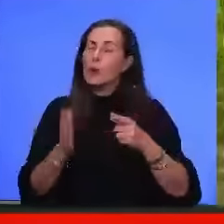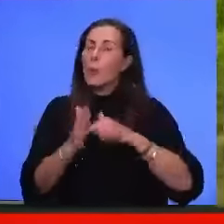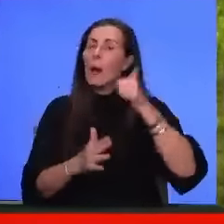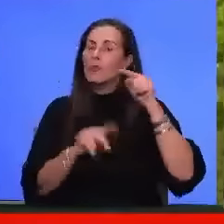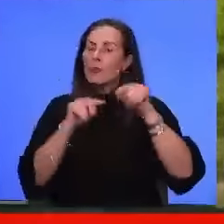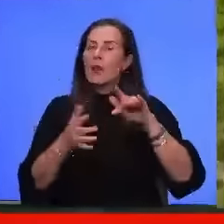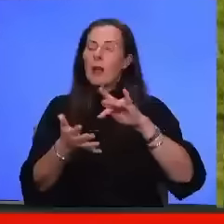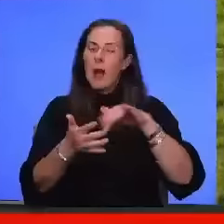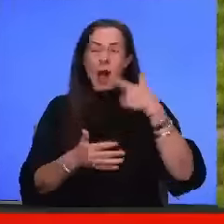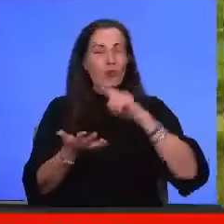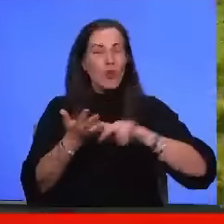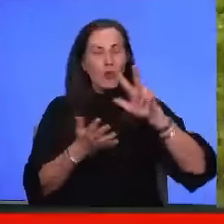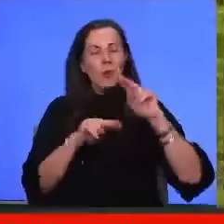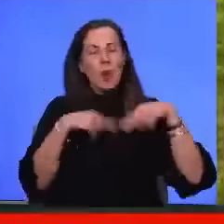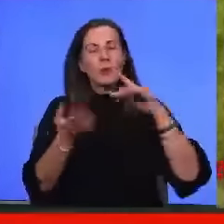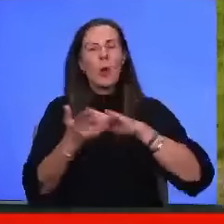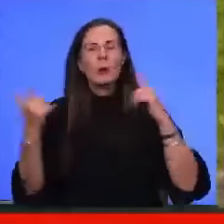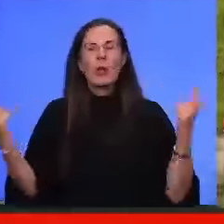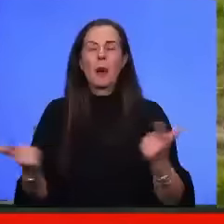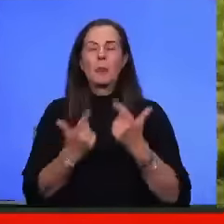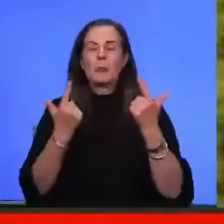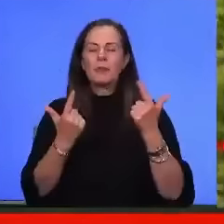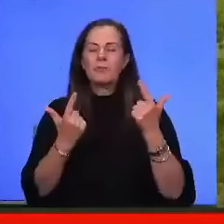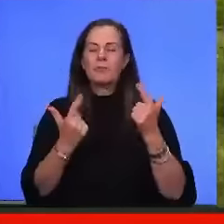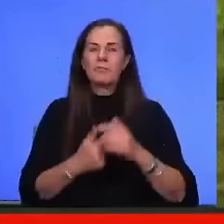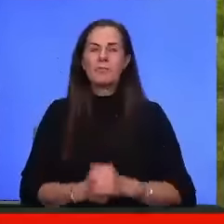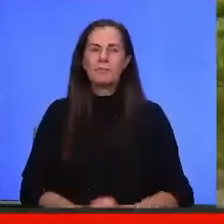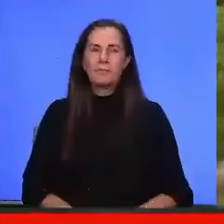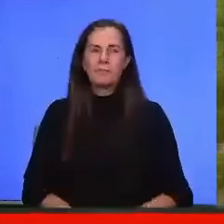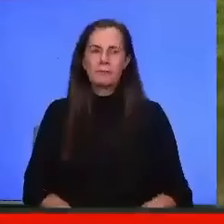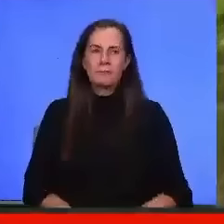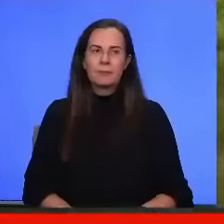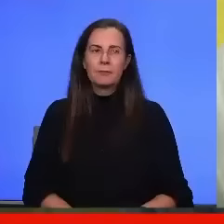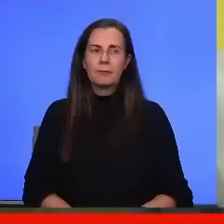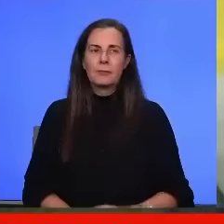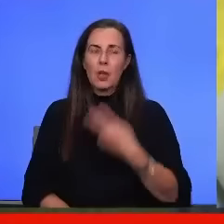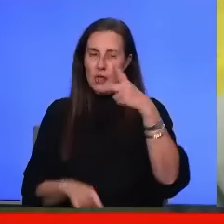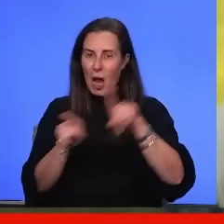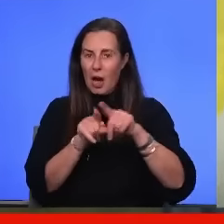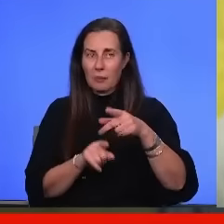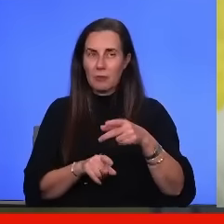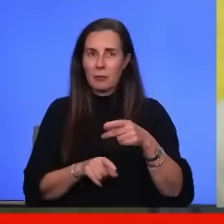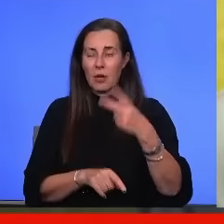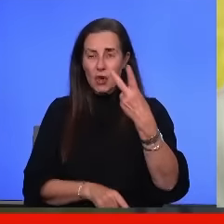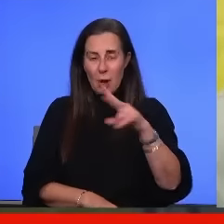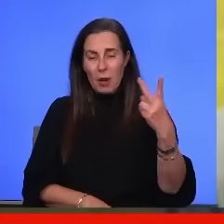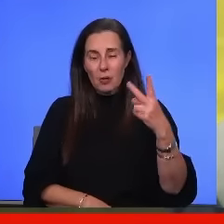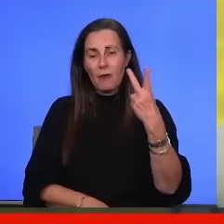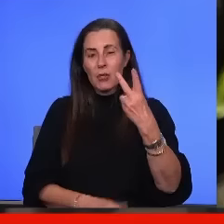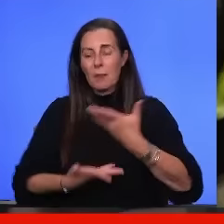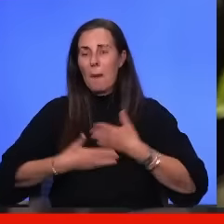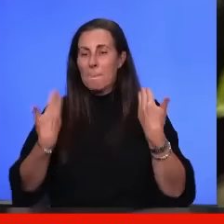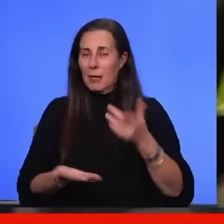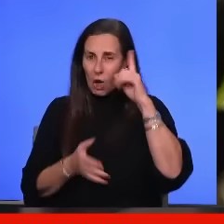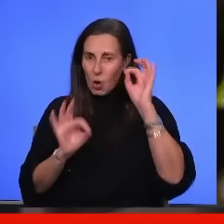הראשונה לאחר 3 חודשים לשחזור של התופת. נכון, איבדתי 2, אבל גם קיבלתי במתנה 2, כי זה לא